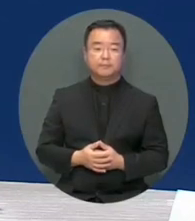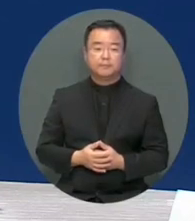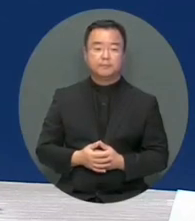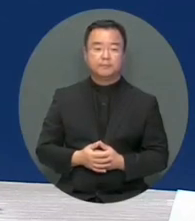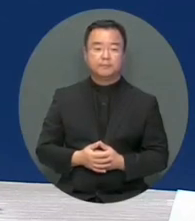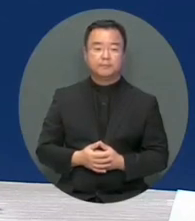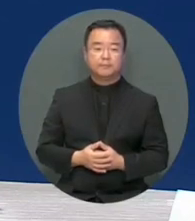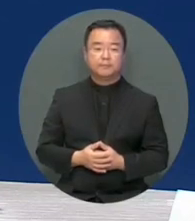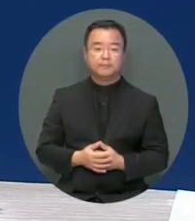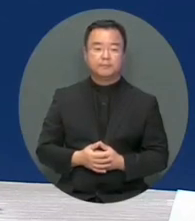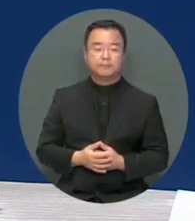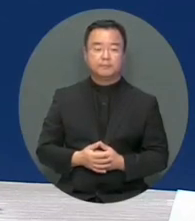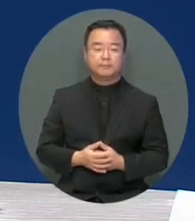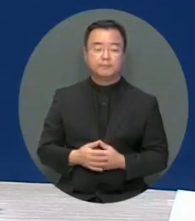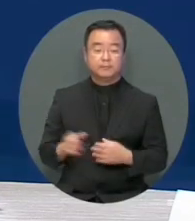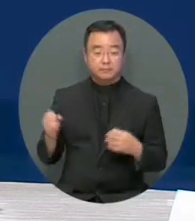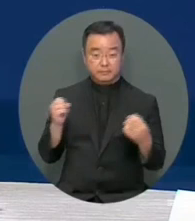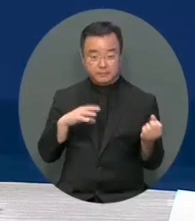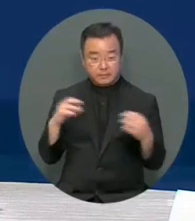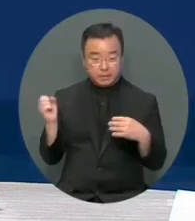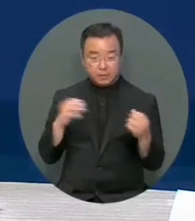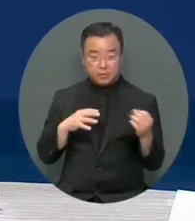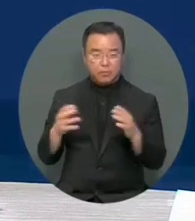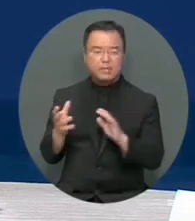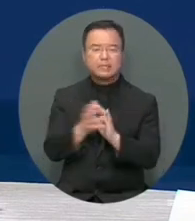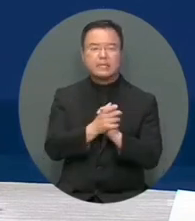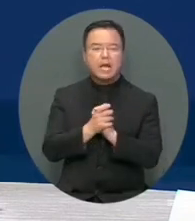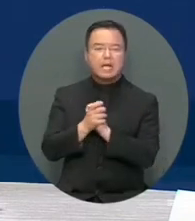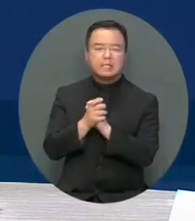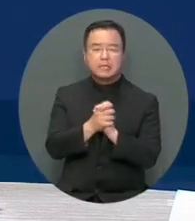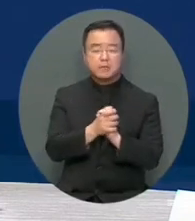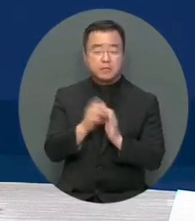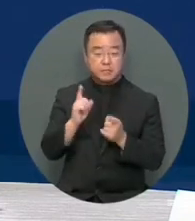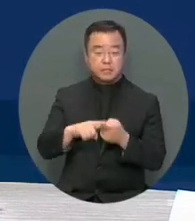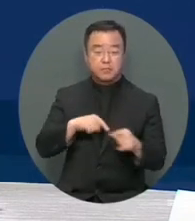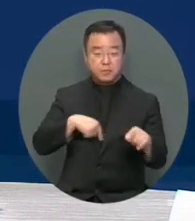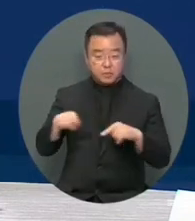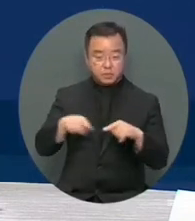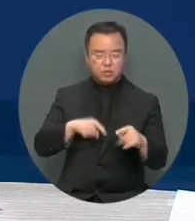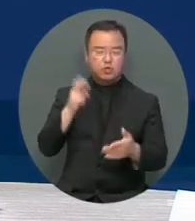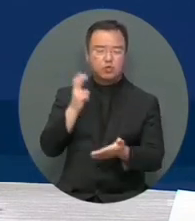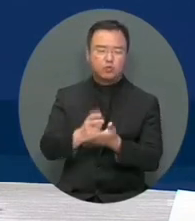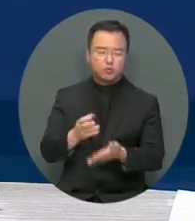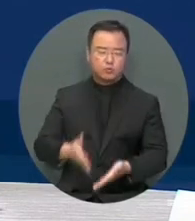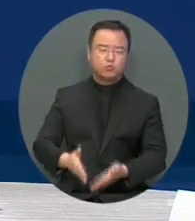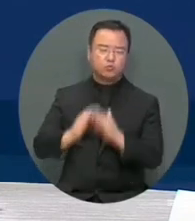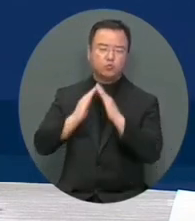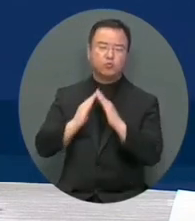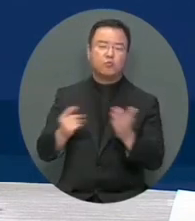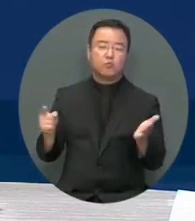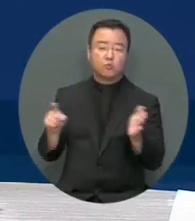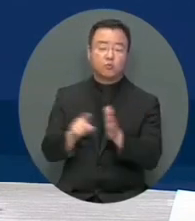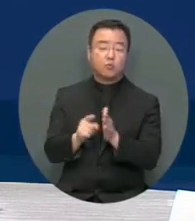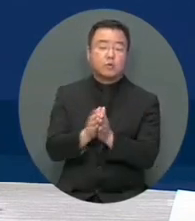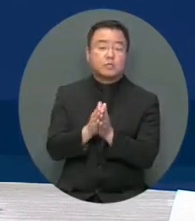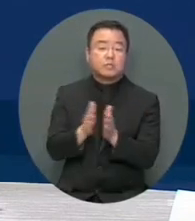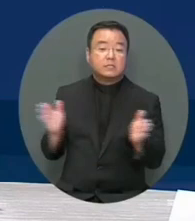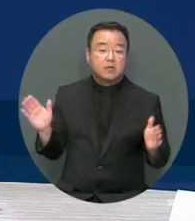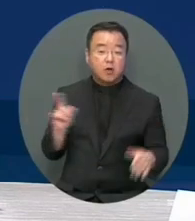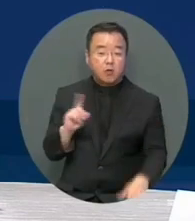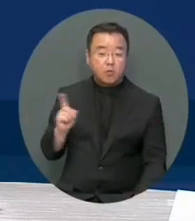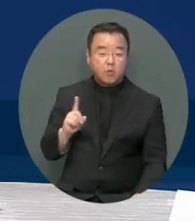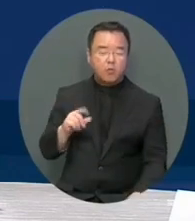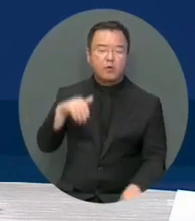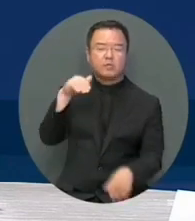그 대화와 타협의 정치를 제도화하려면 그 출발은 선거법 개정을